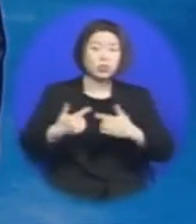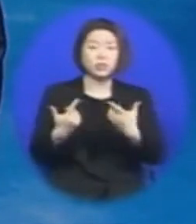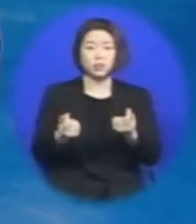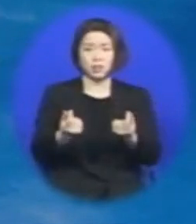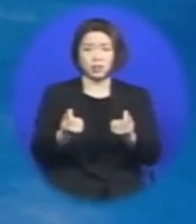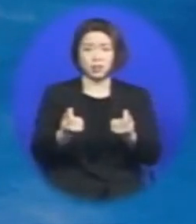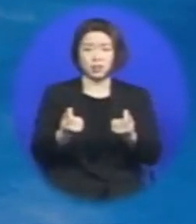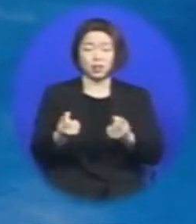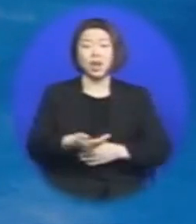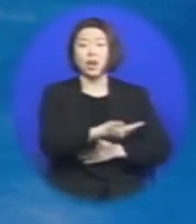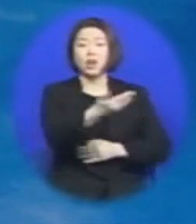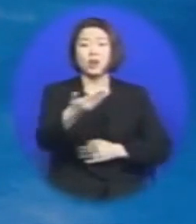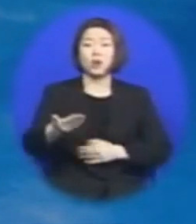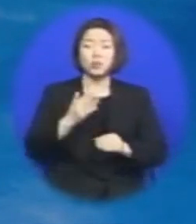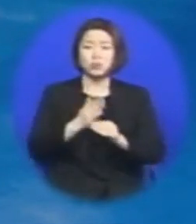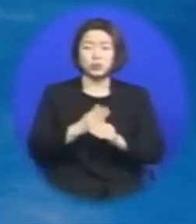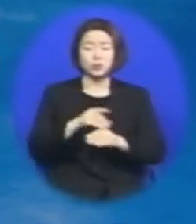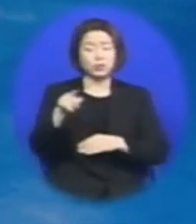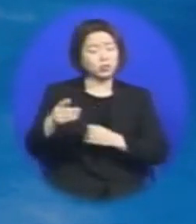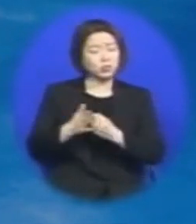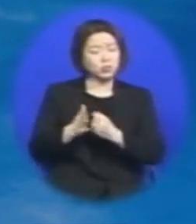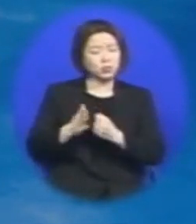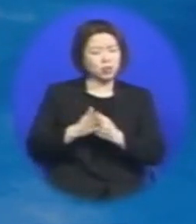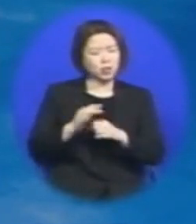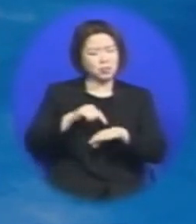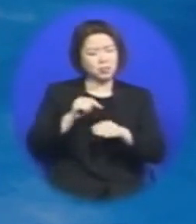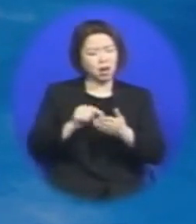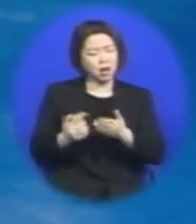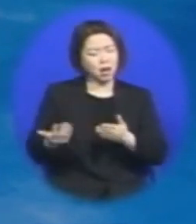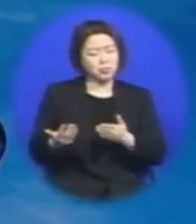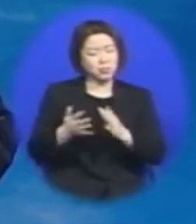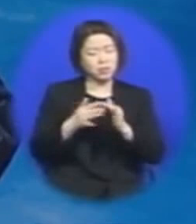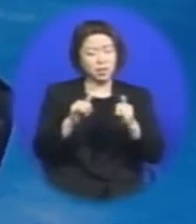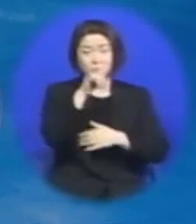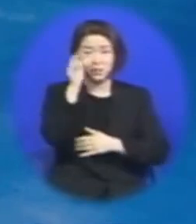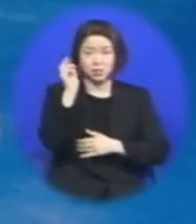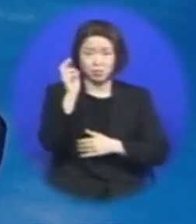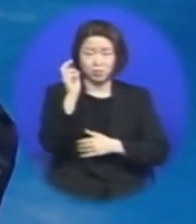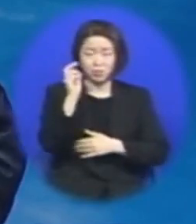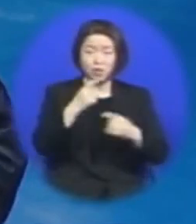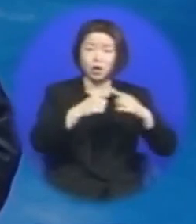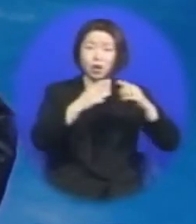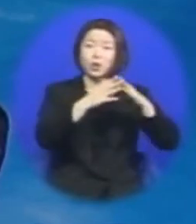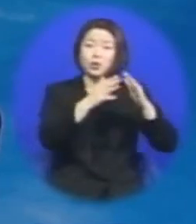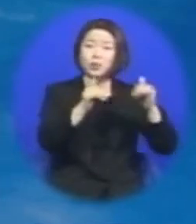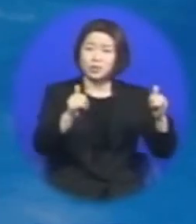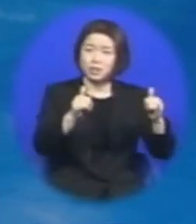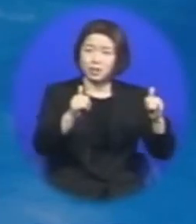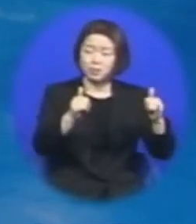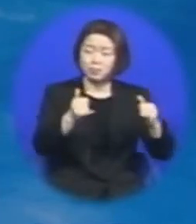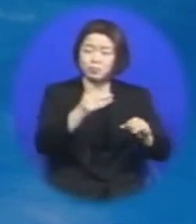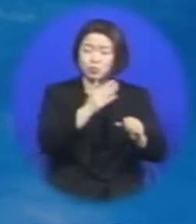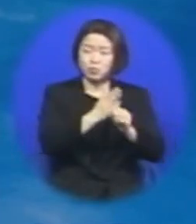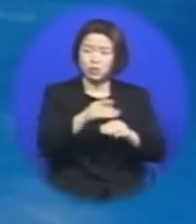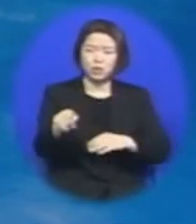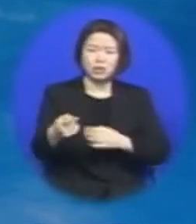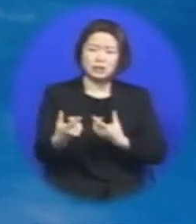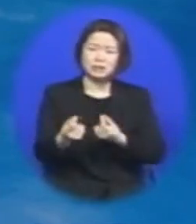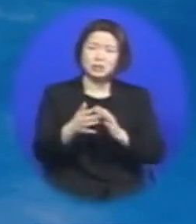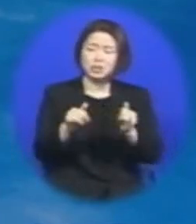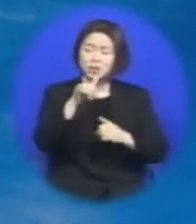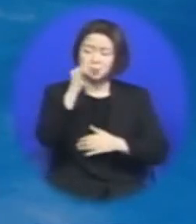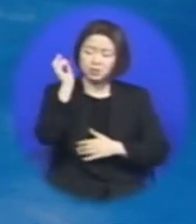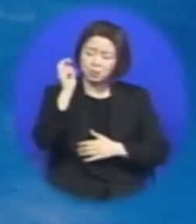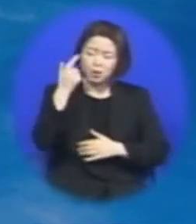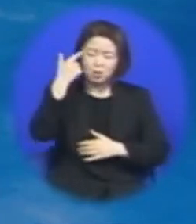여러분들 중에도 그것 때문에 속상한 분 있 아 교인들 중에 그런 사람이 있나 봐 아 목사들